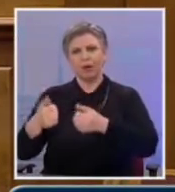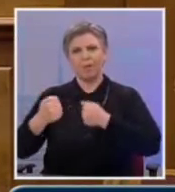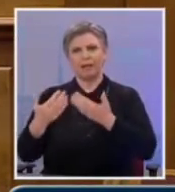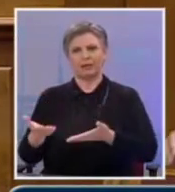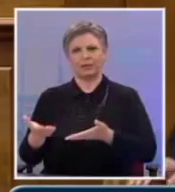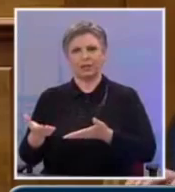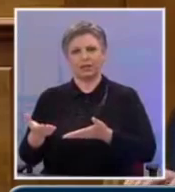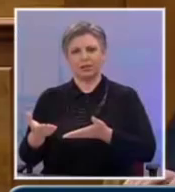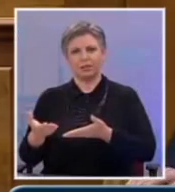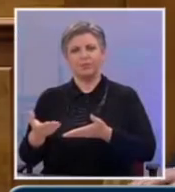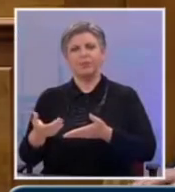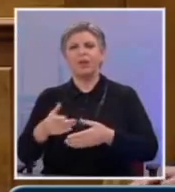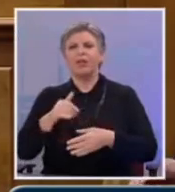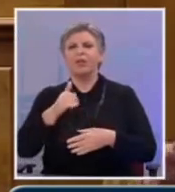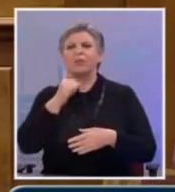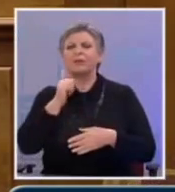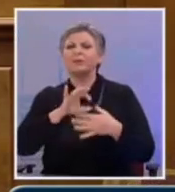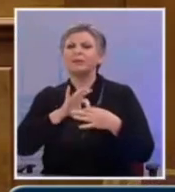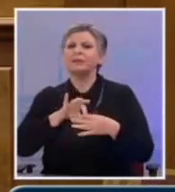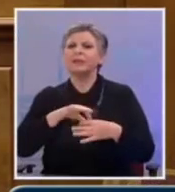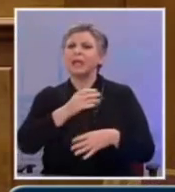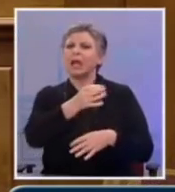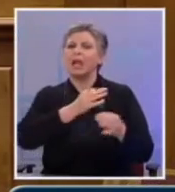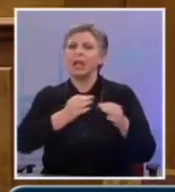Διαρκώς λέτε δεν υπάρχει εναλλακτική